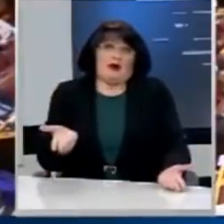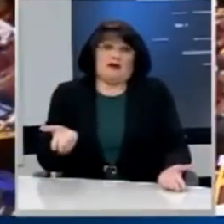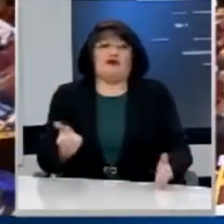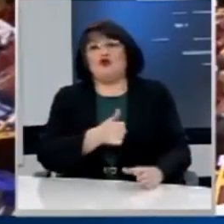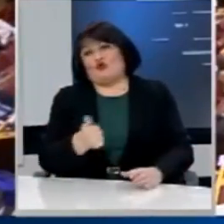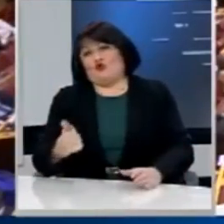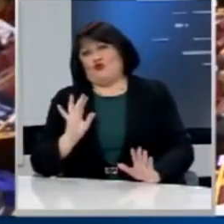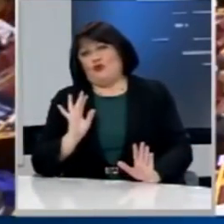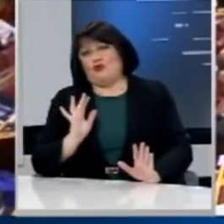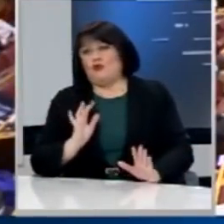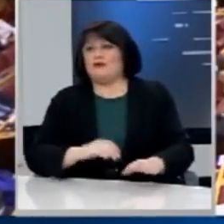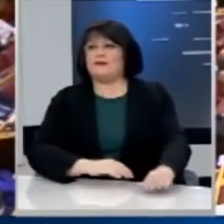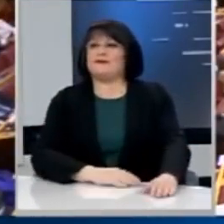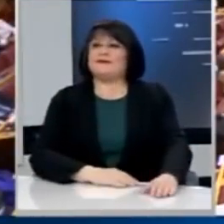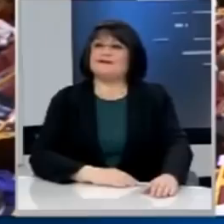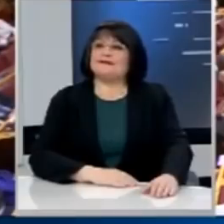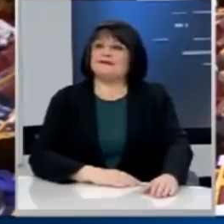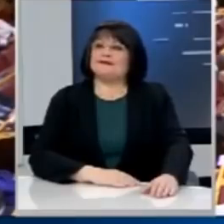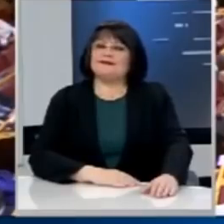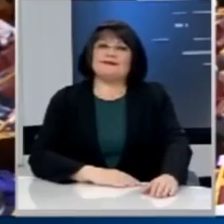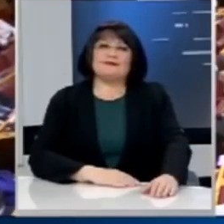Και όχι μόνο.